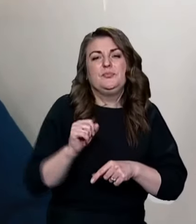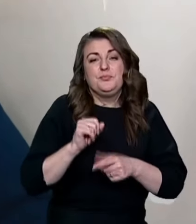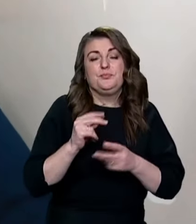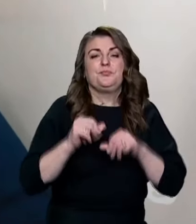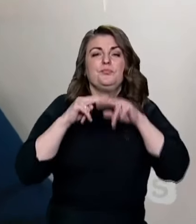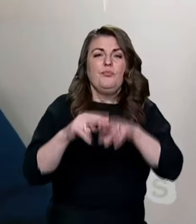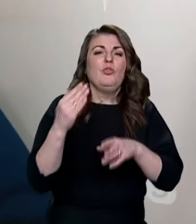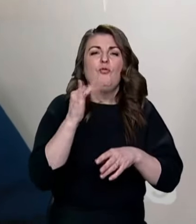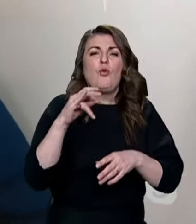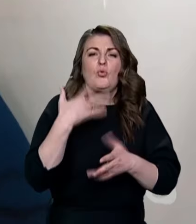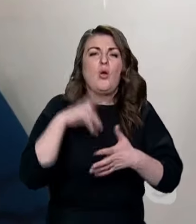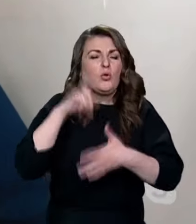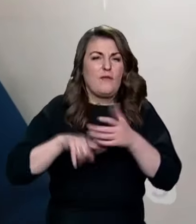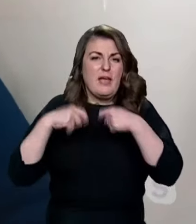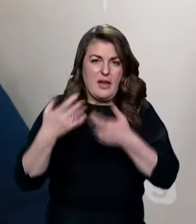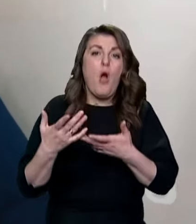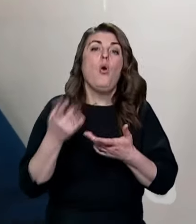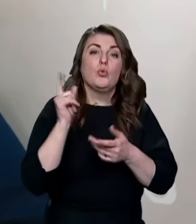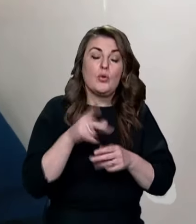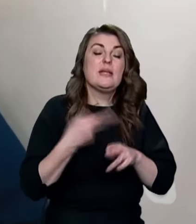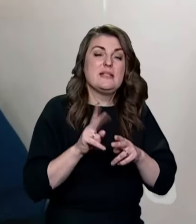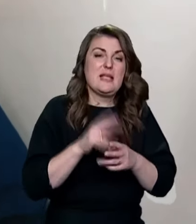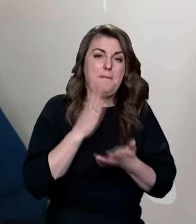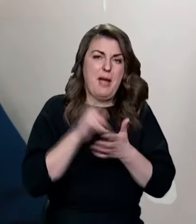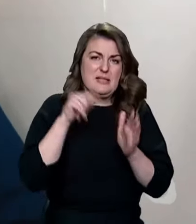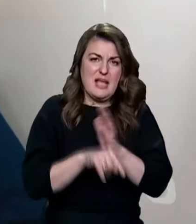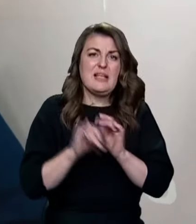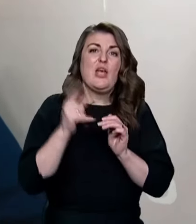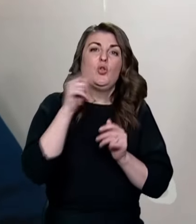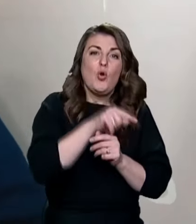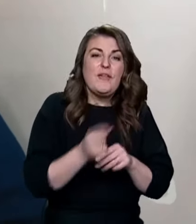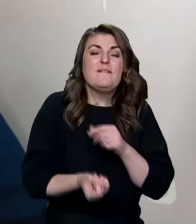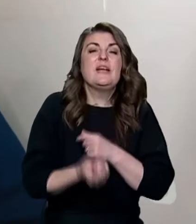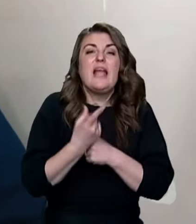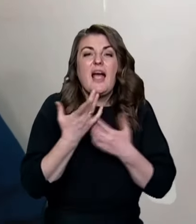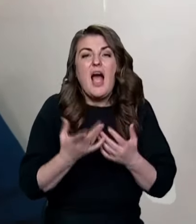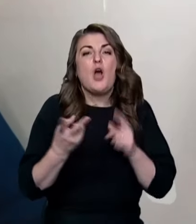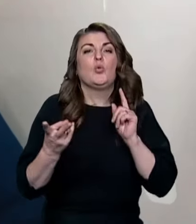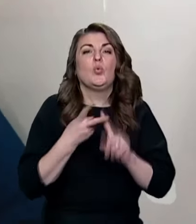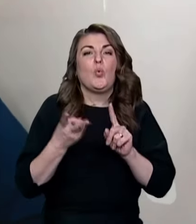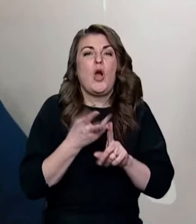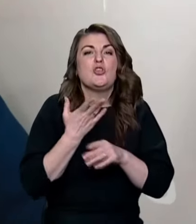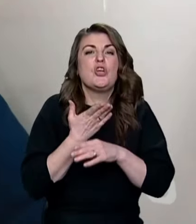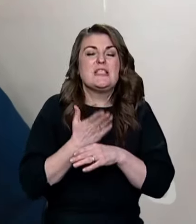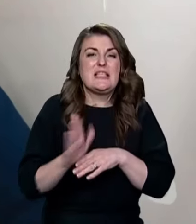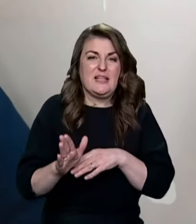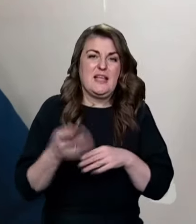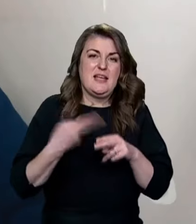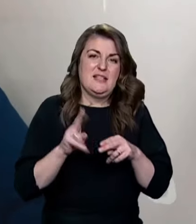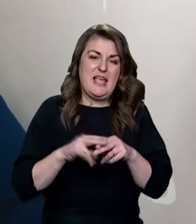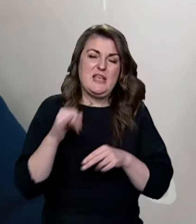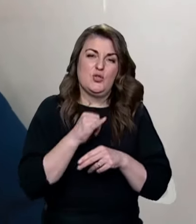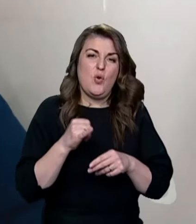задоначу їх фонду, якому я довіряю. От тоді це має сенс. І тоді виникає друга частина